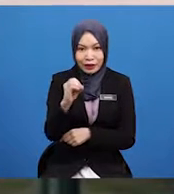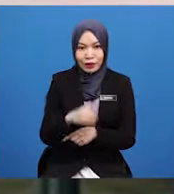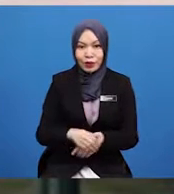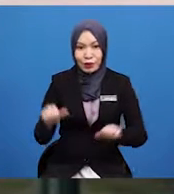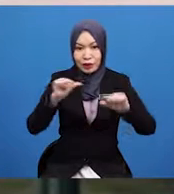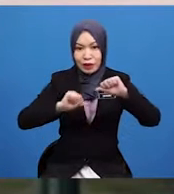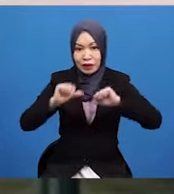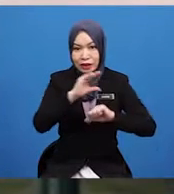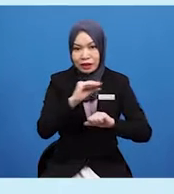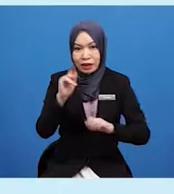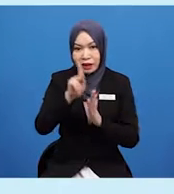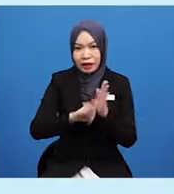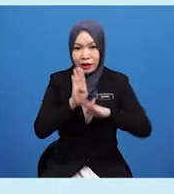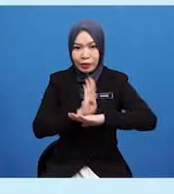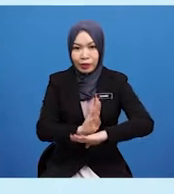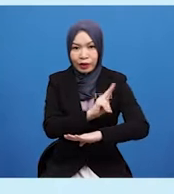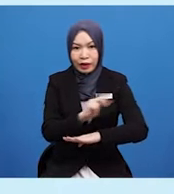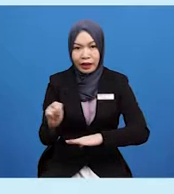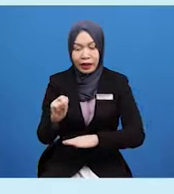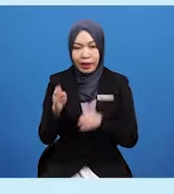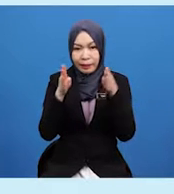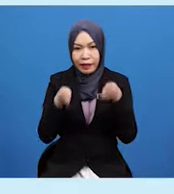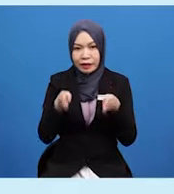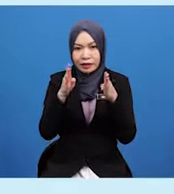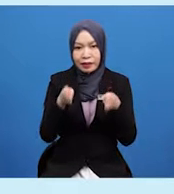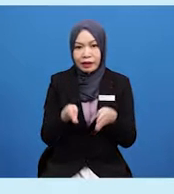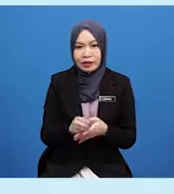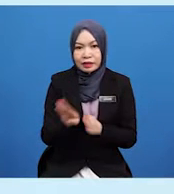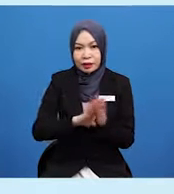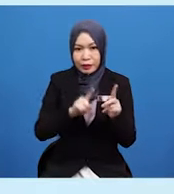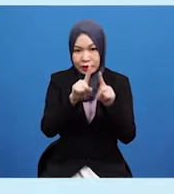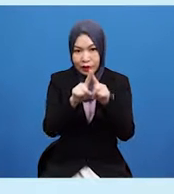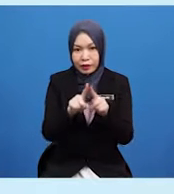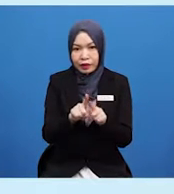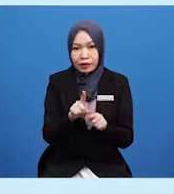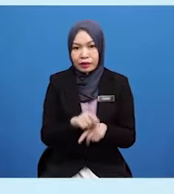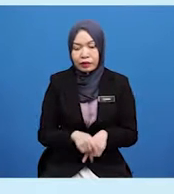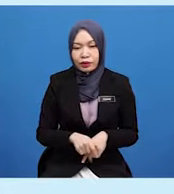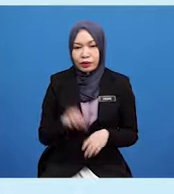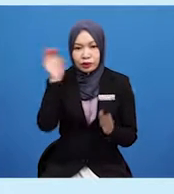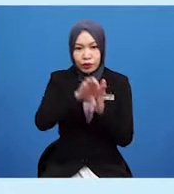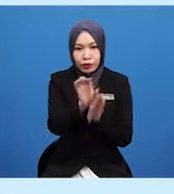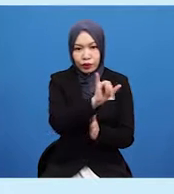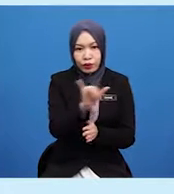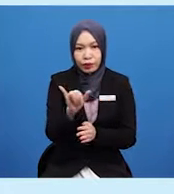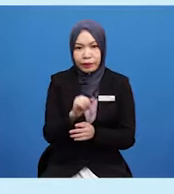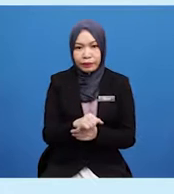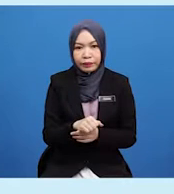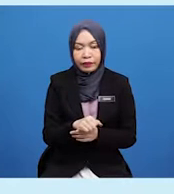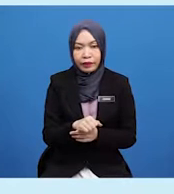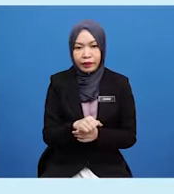bangsa-bangsa bersatu Hai contohnya gua saufi Perancis